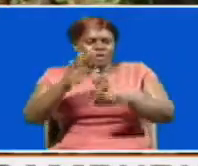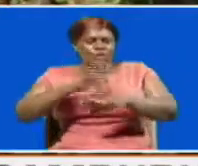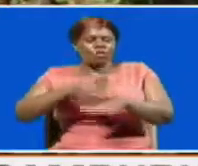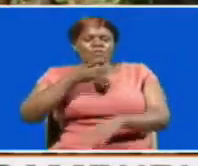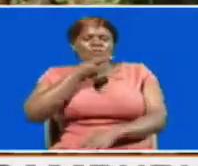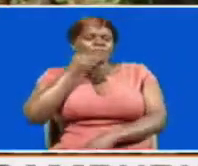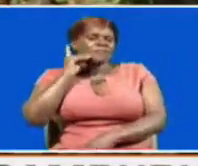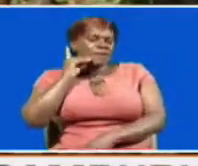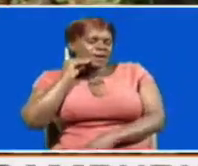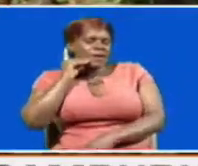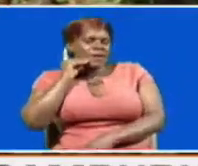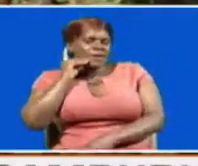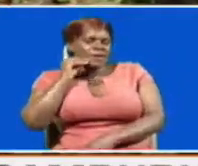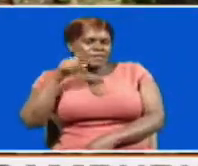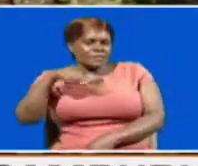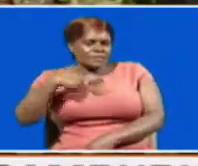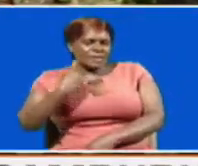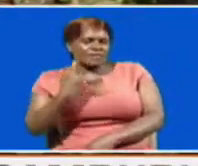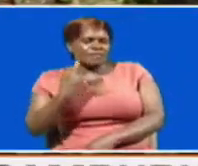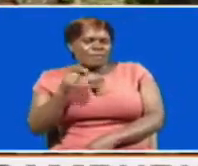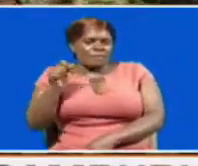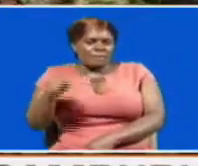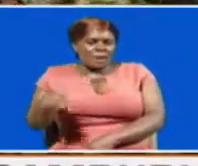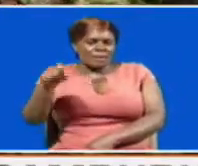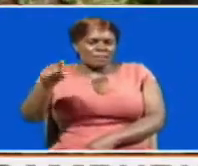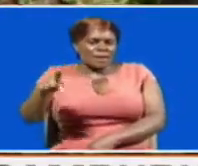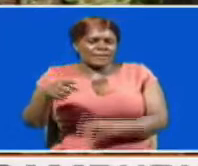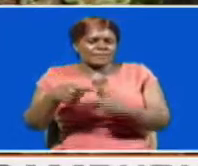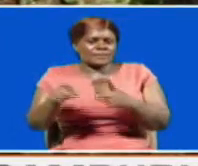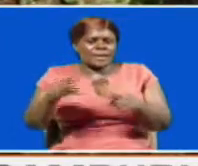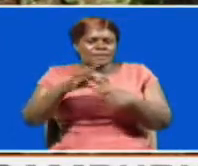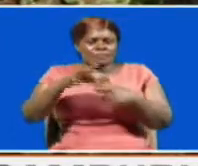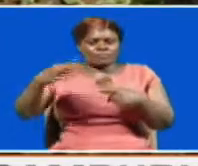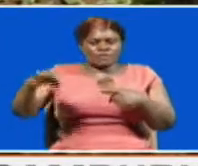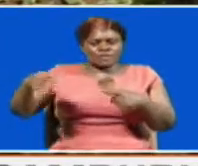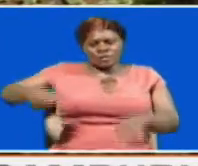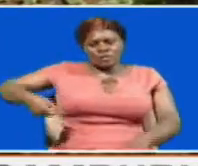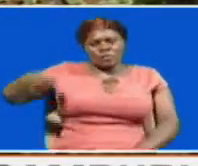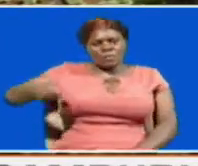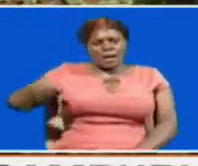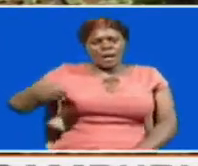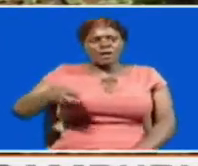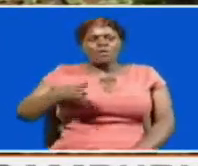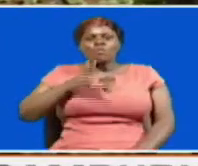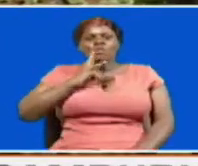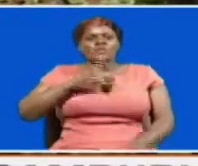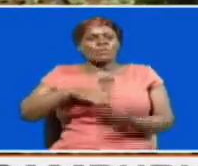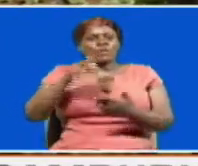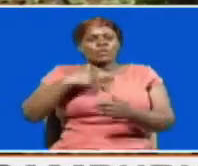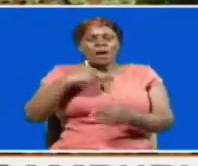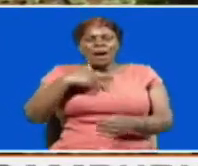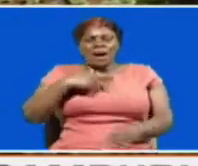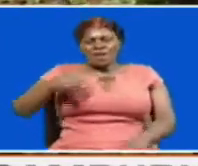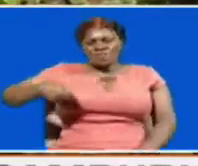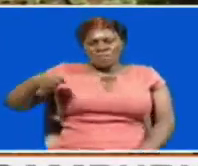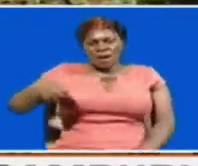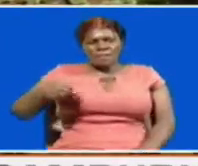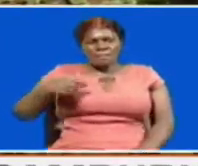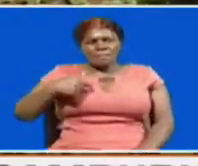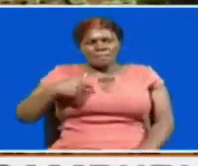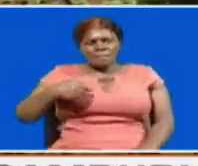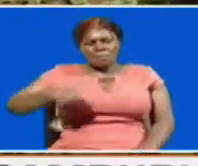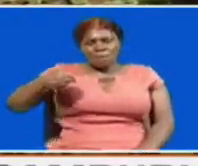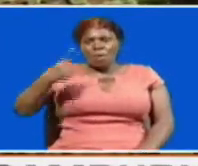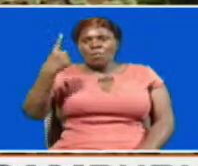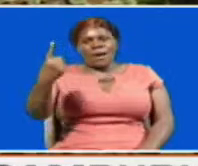ukame. Ndio sababu tumeanza kupanda hizi ya magunia ambayo haitumii maji. Nikiwa na mtungi yangu maji nitapata, nikiwa